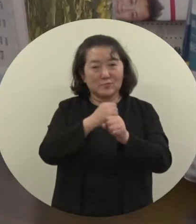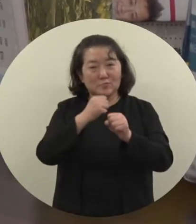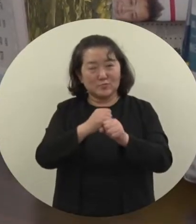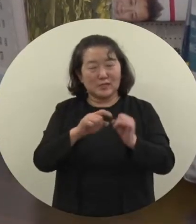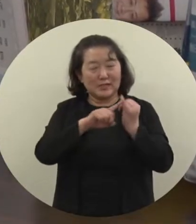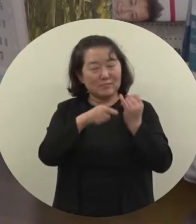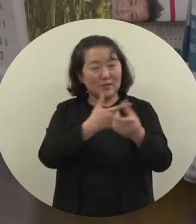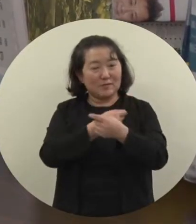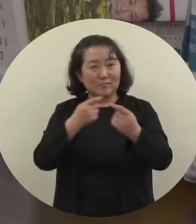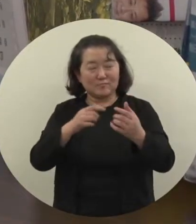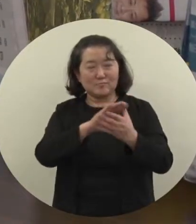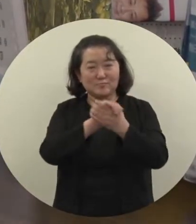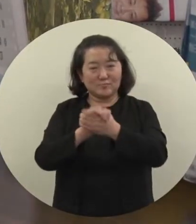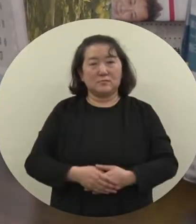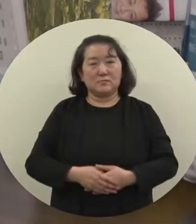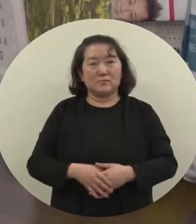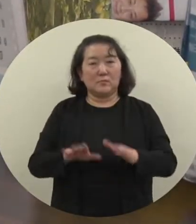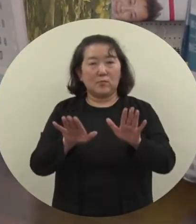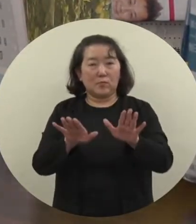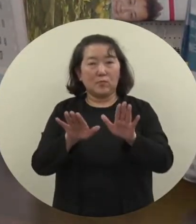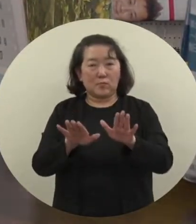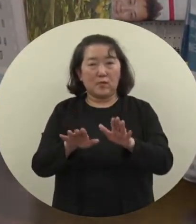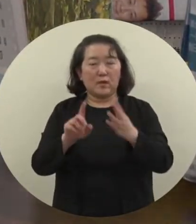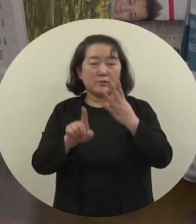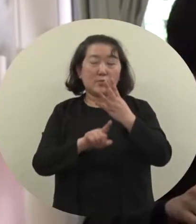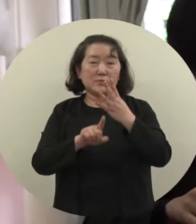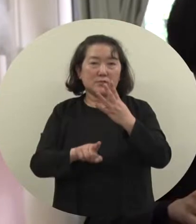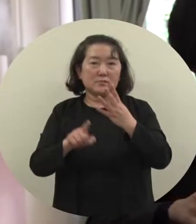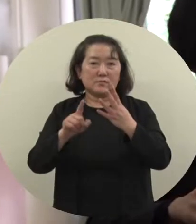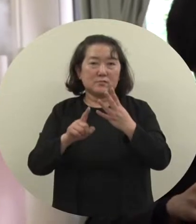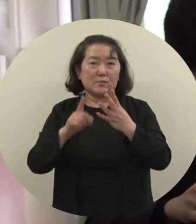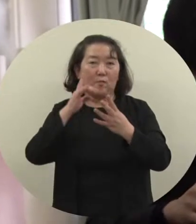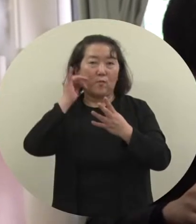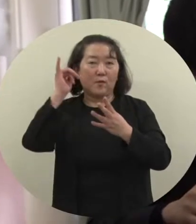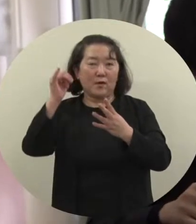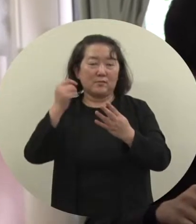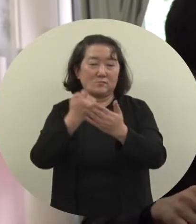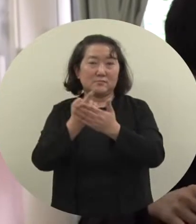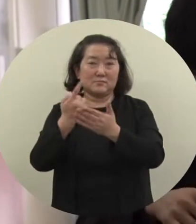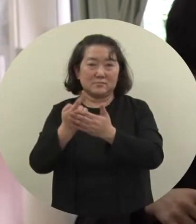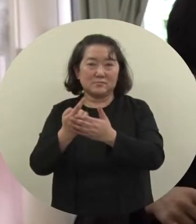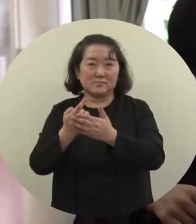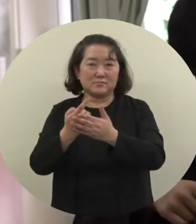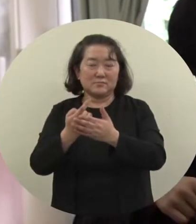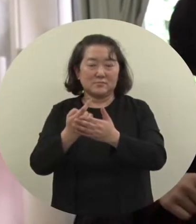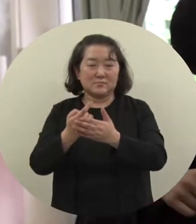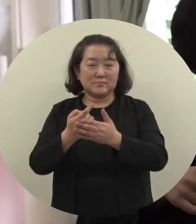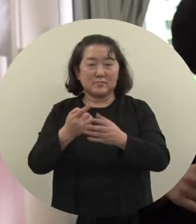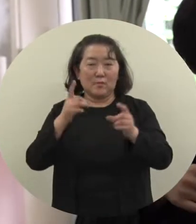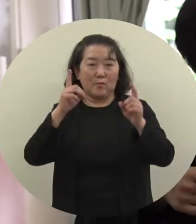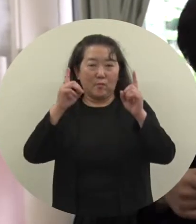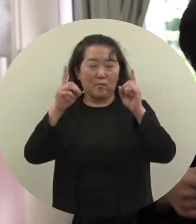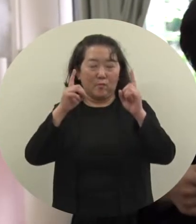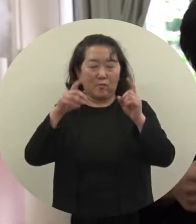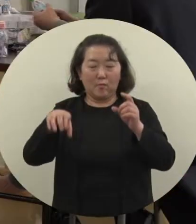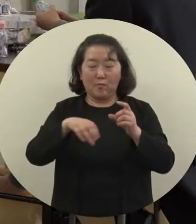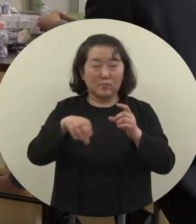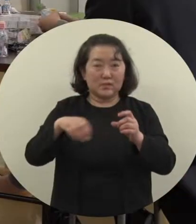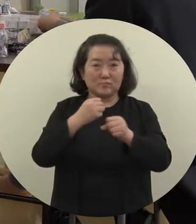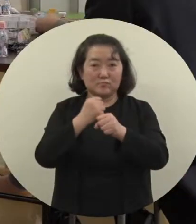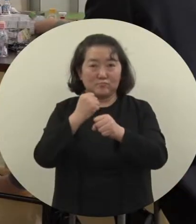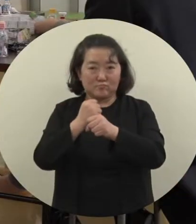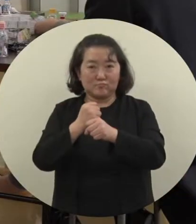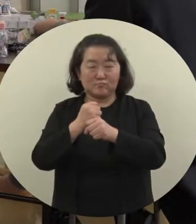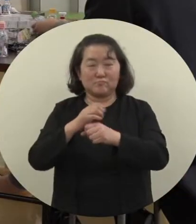し交流しています。今回は4人のプレママが参加して小さな空き容器でガラガラを作ります